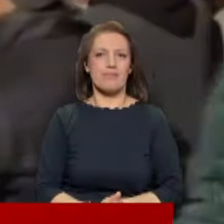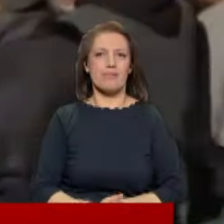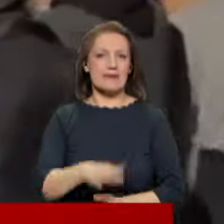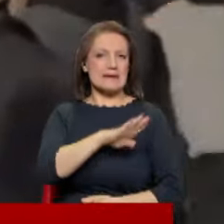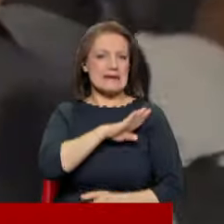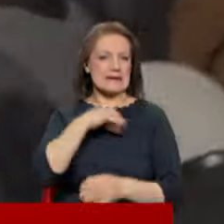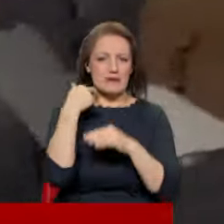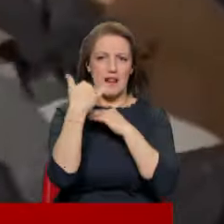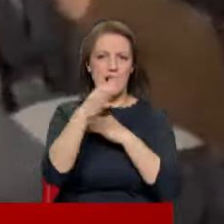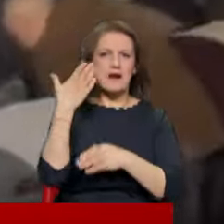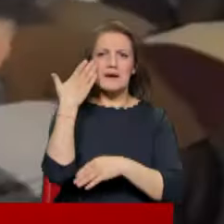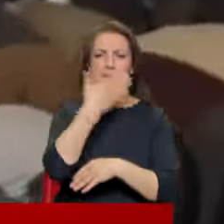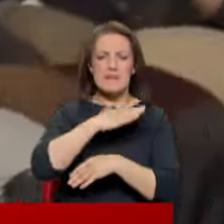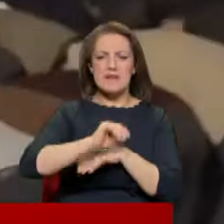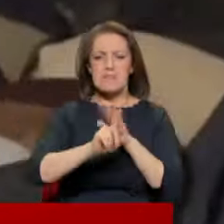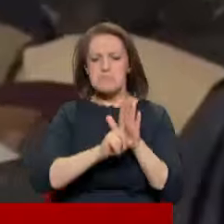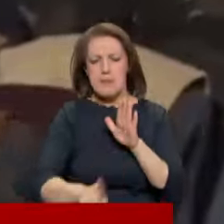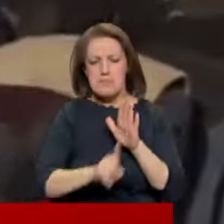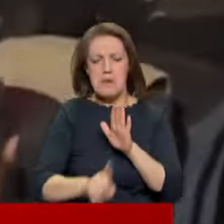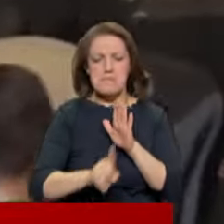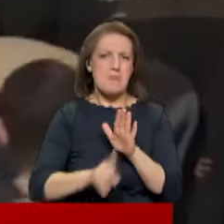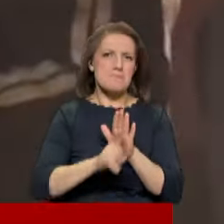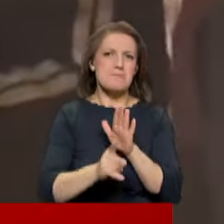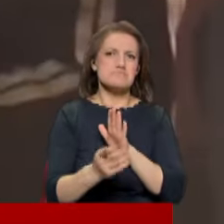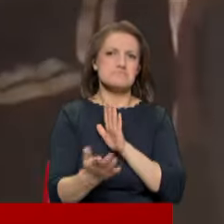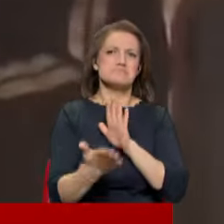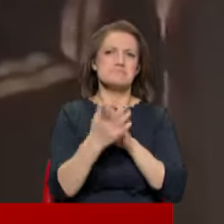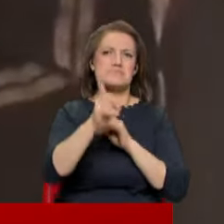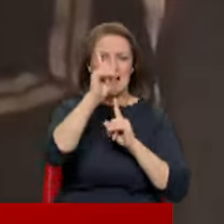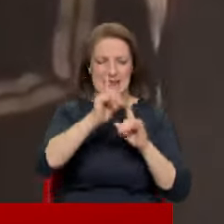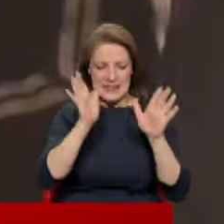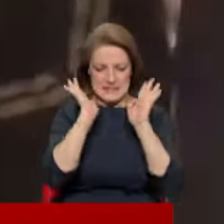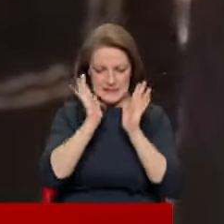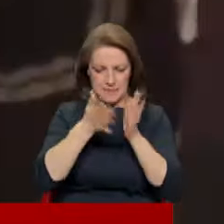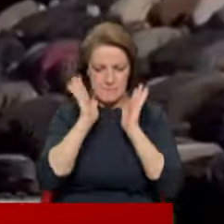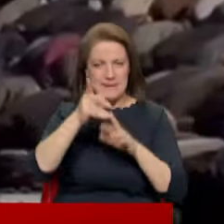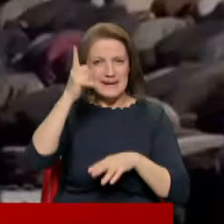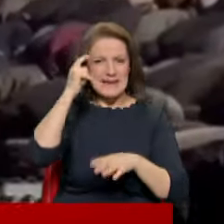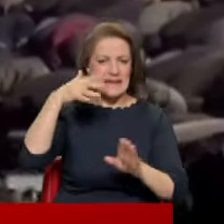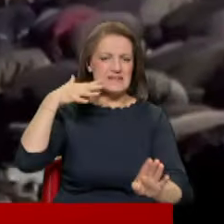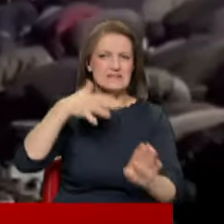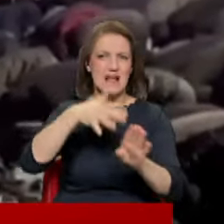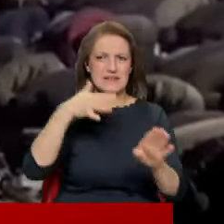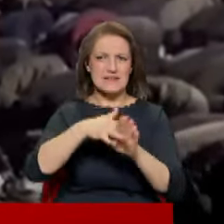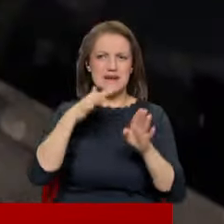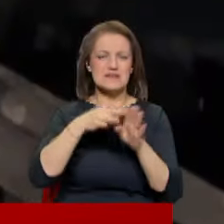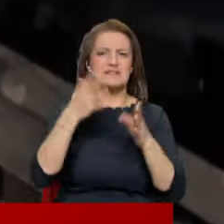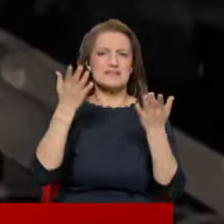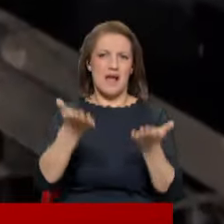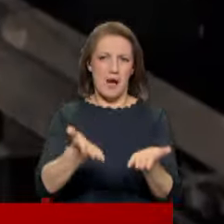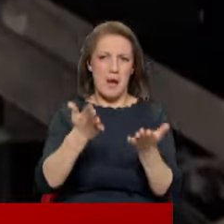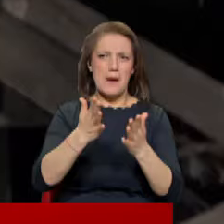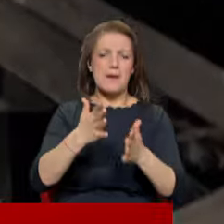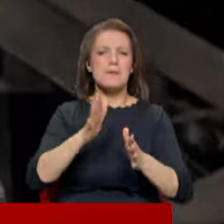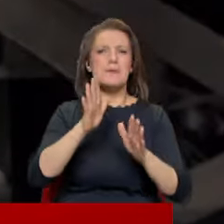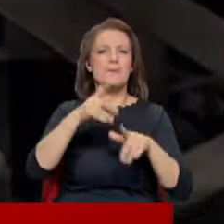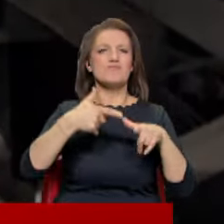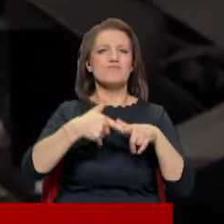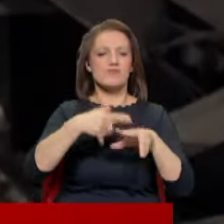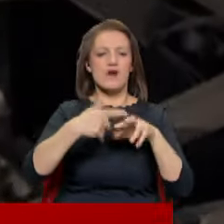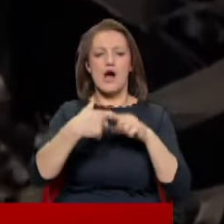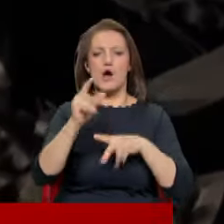Gazze halkı Ramazan'ı bombalar altında karşıladı. İlk teravih namazı İsrail saldırılarında enkaza dönen El Faruk